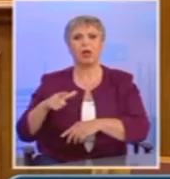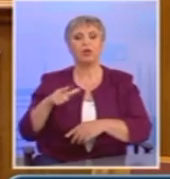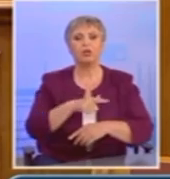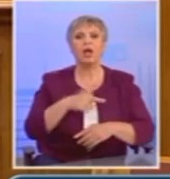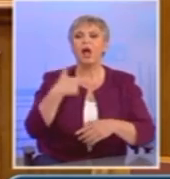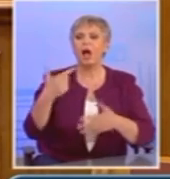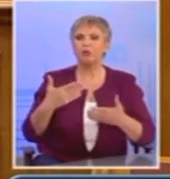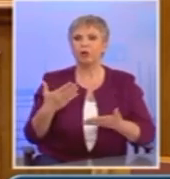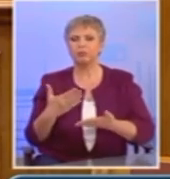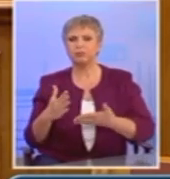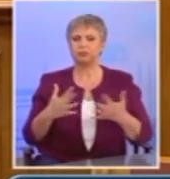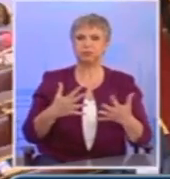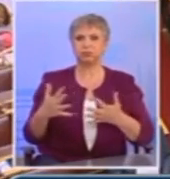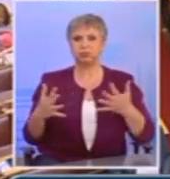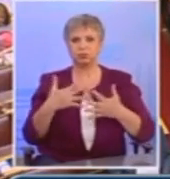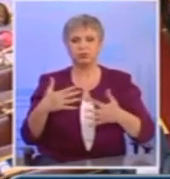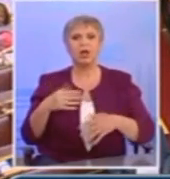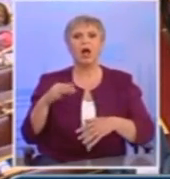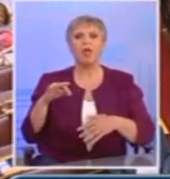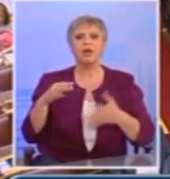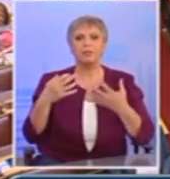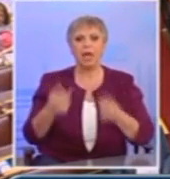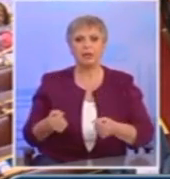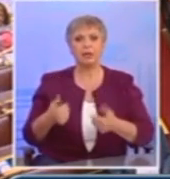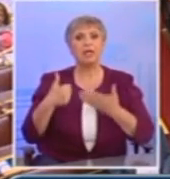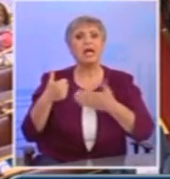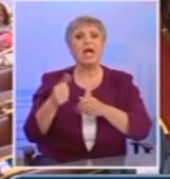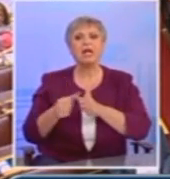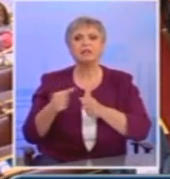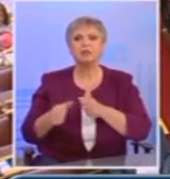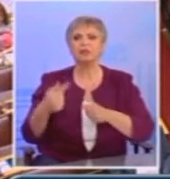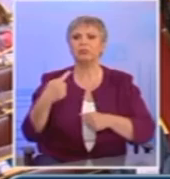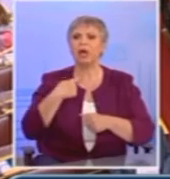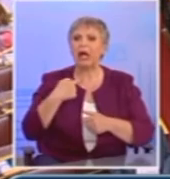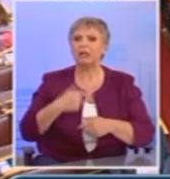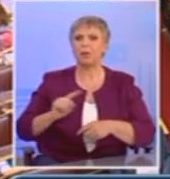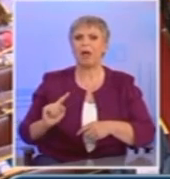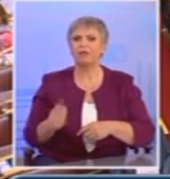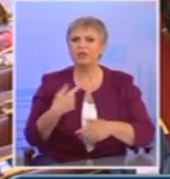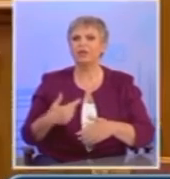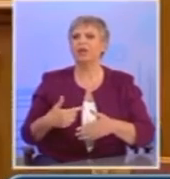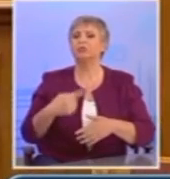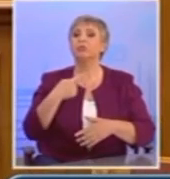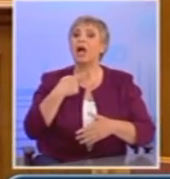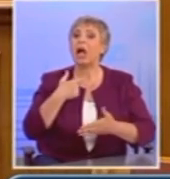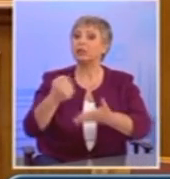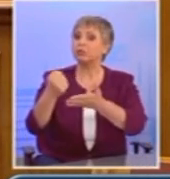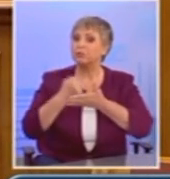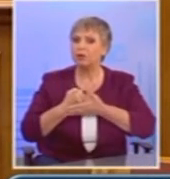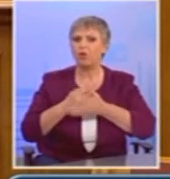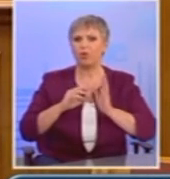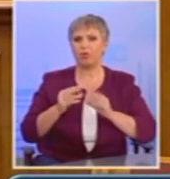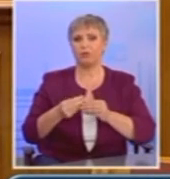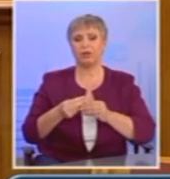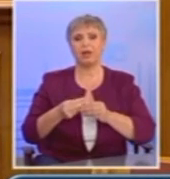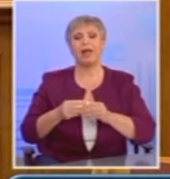αδύναμη. 6 μήνες τώρα χάθηκαν δυνατότητες, πόροι, ευκαιρίες. Δεν ξεχνάμε βεβαίως ότι